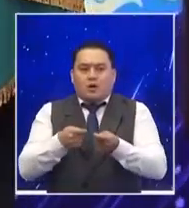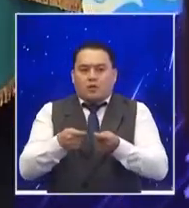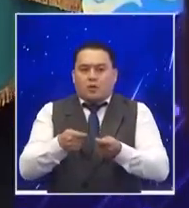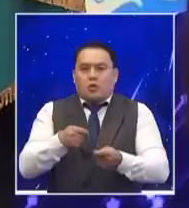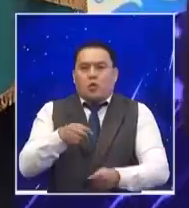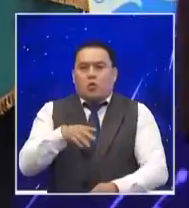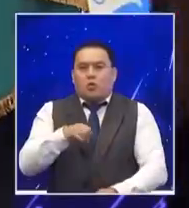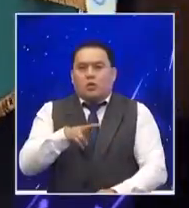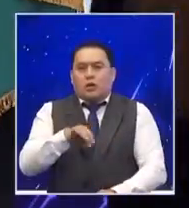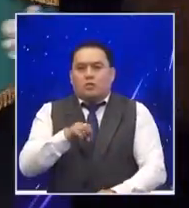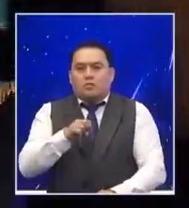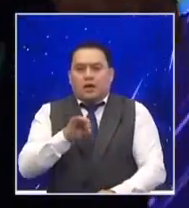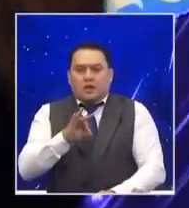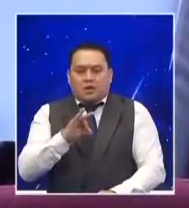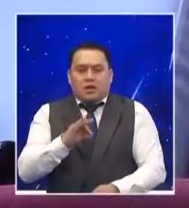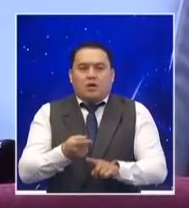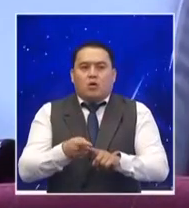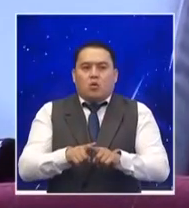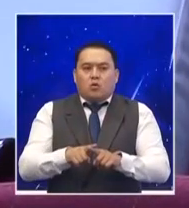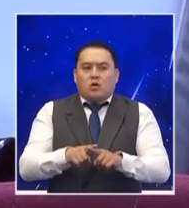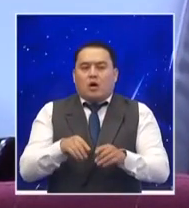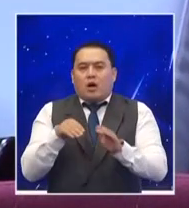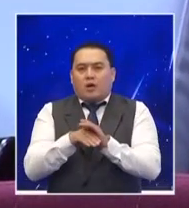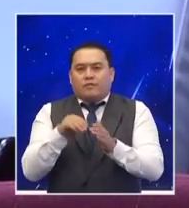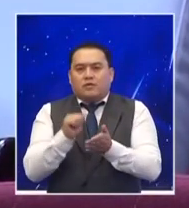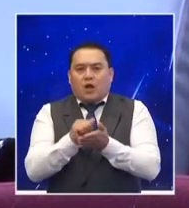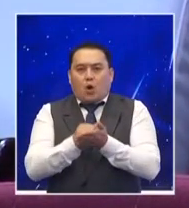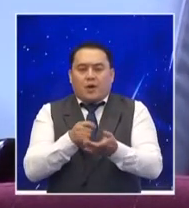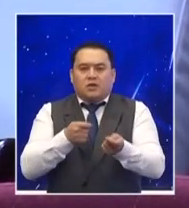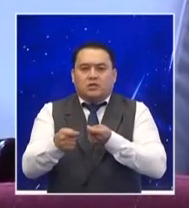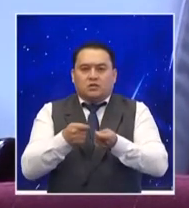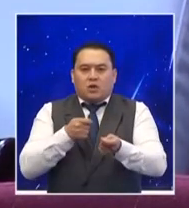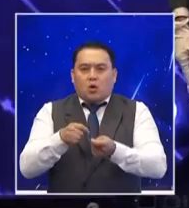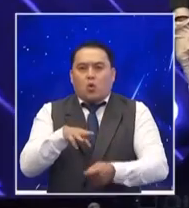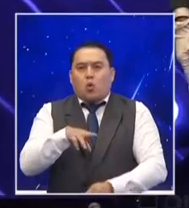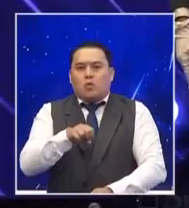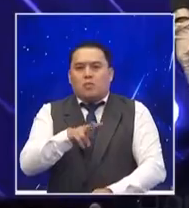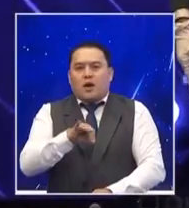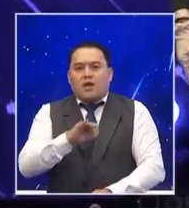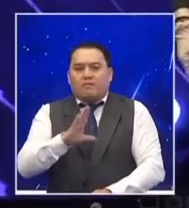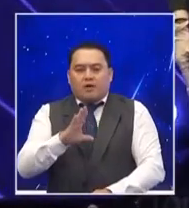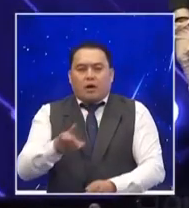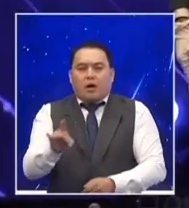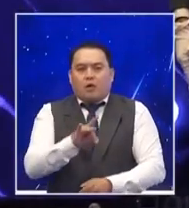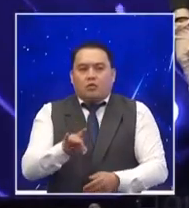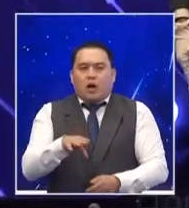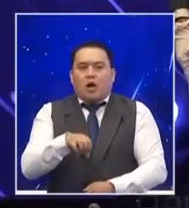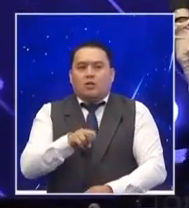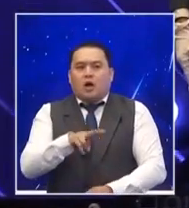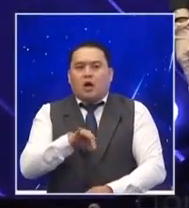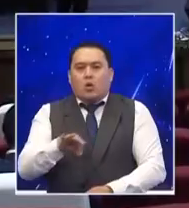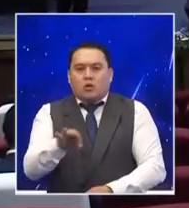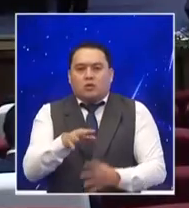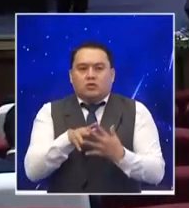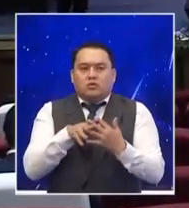Владимир Оңалбайұлы, облыстық мәдениет архивтер құжаттама басқармасының басшысы Мәрлен Көлбаев, аудандық Алакөл ауданы Беков